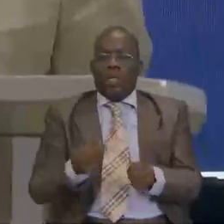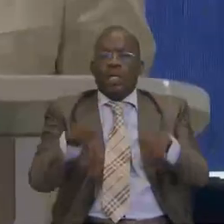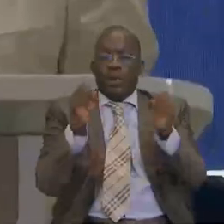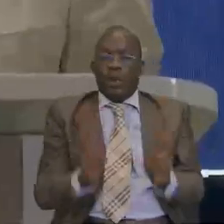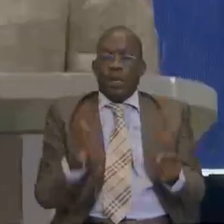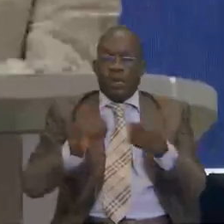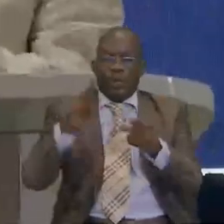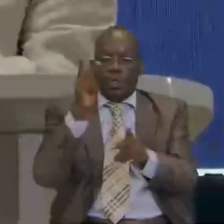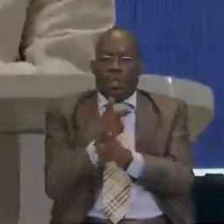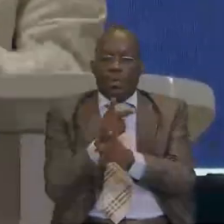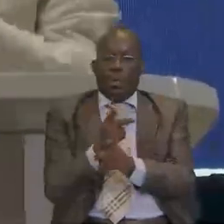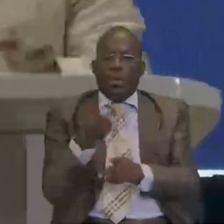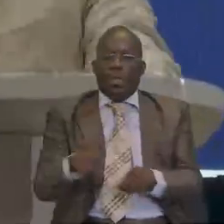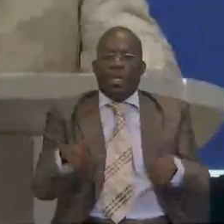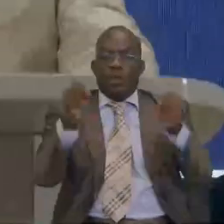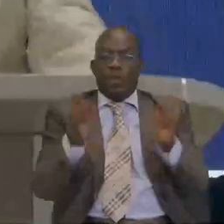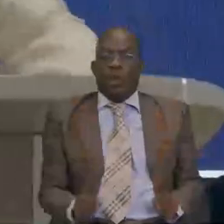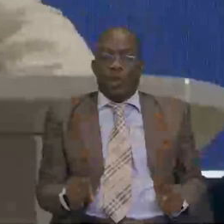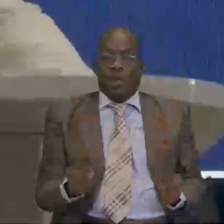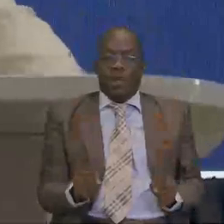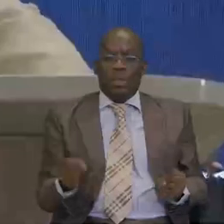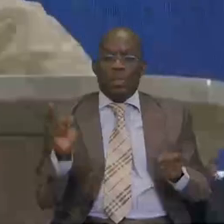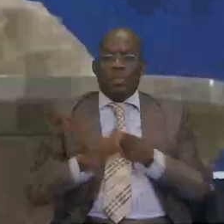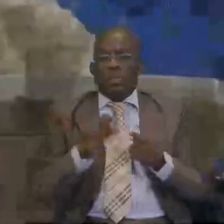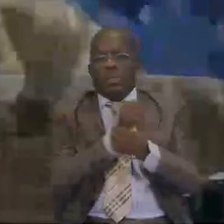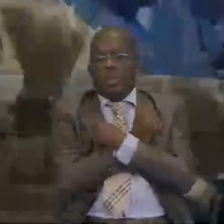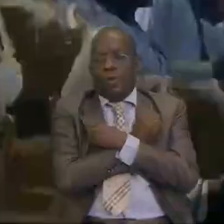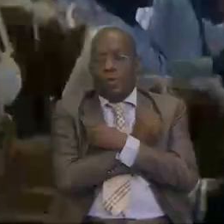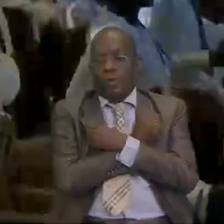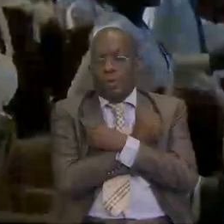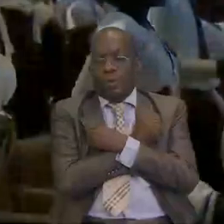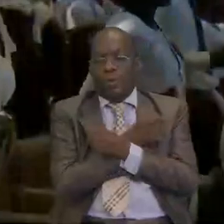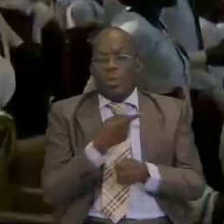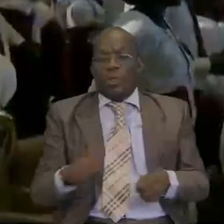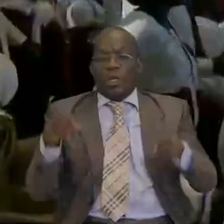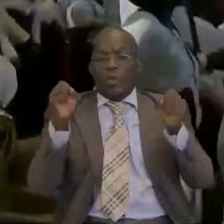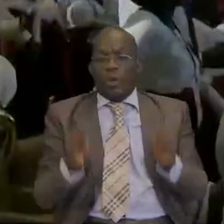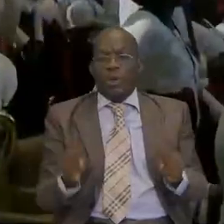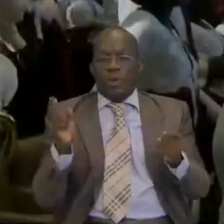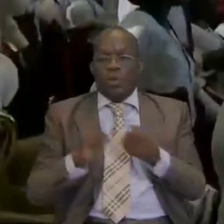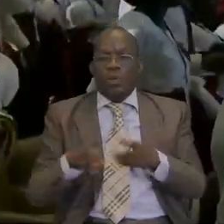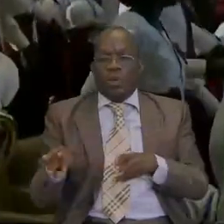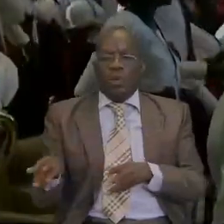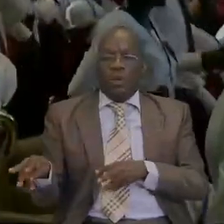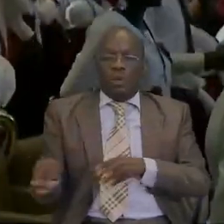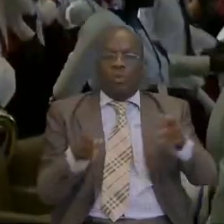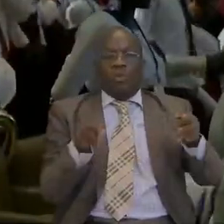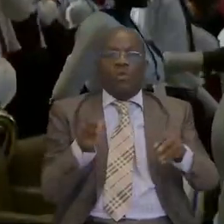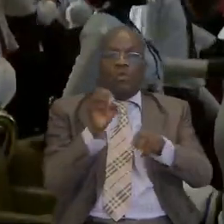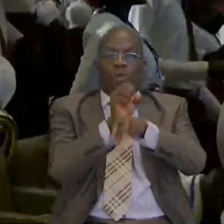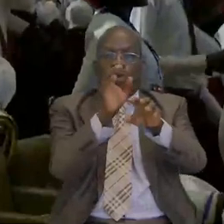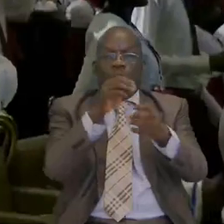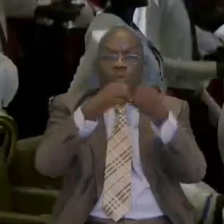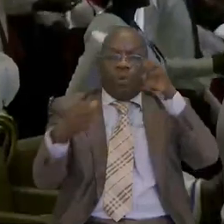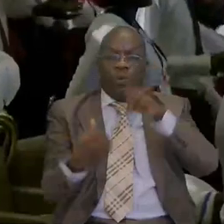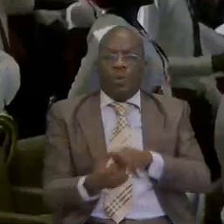la puissance pour guérir, la puissance pour aimer, la puissance pour déplacer